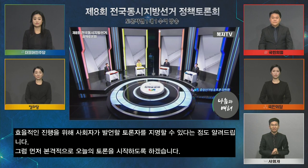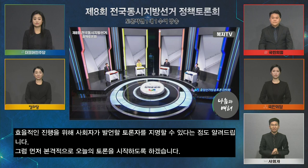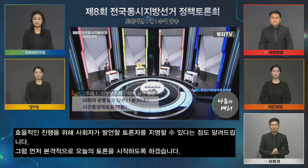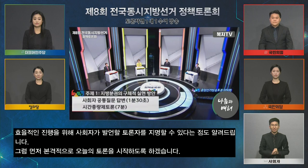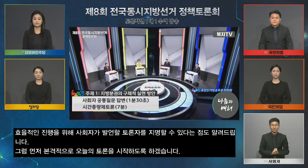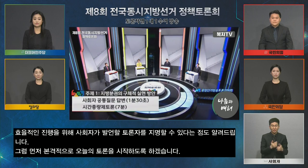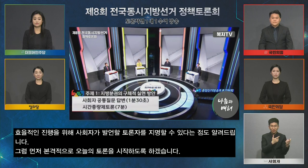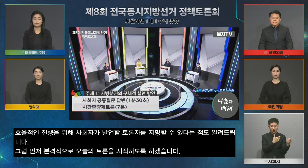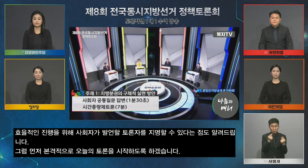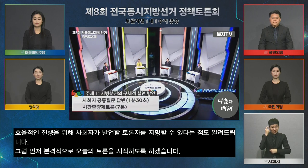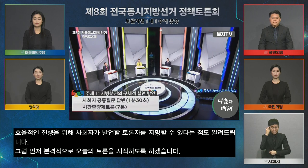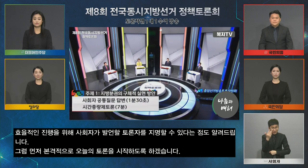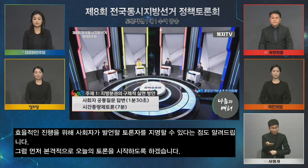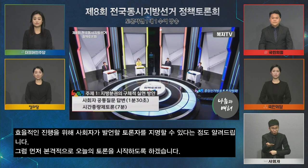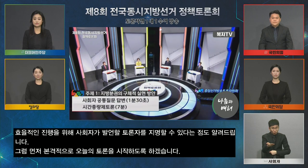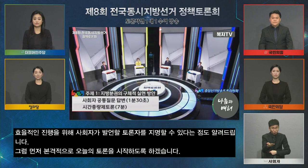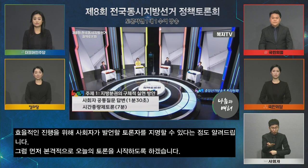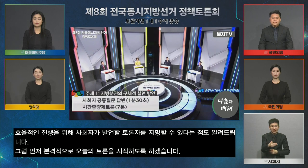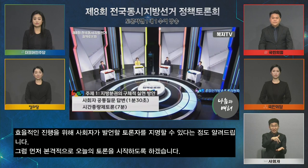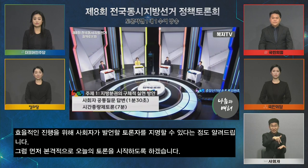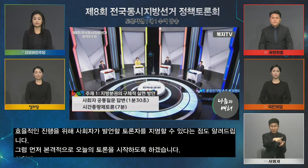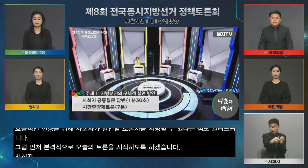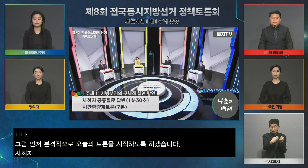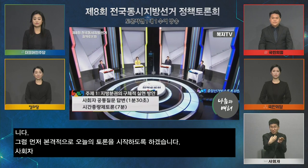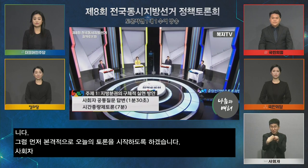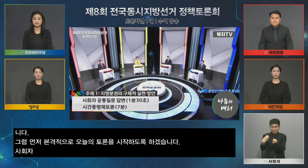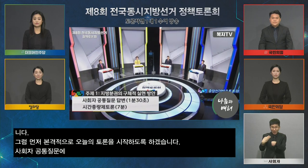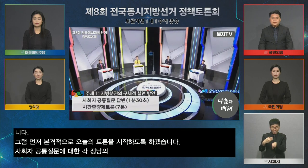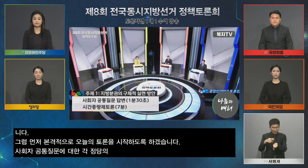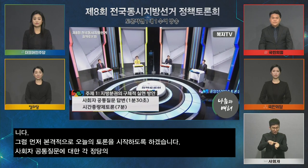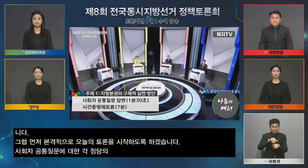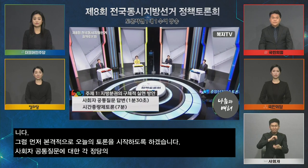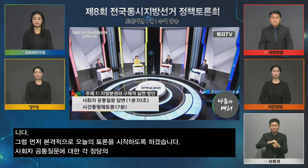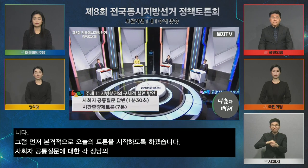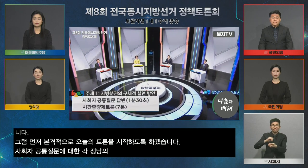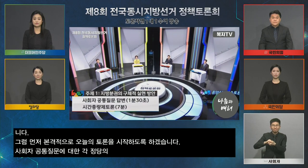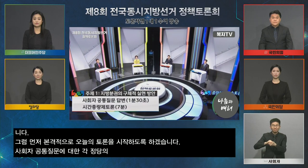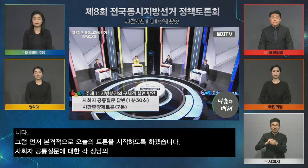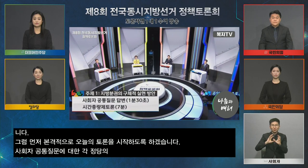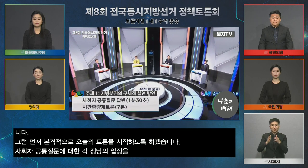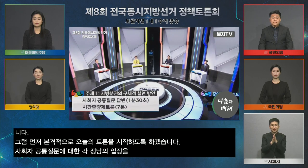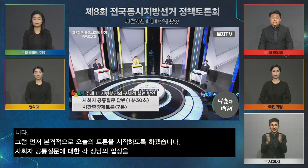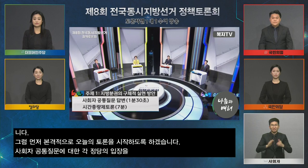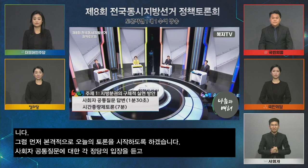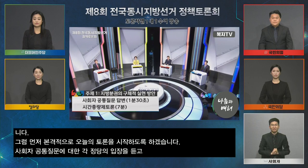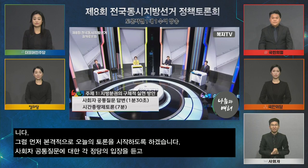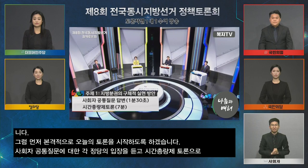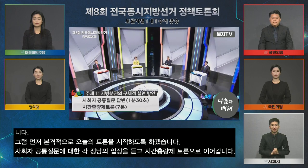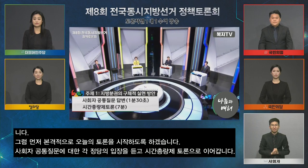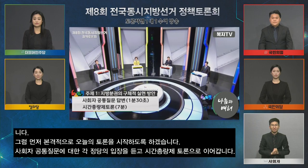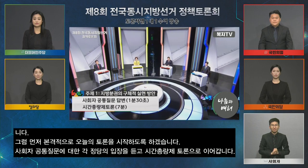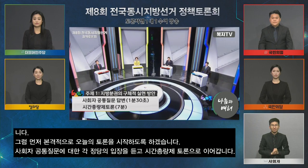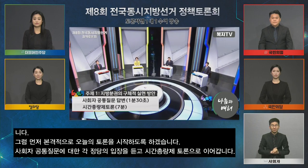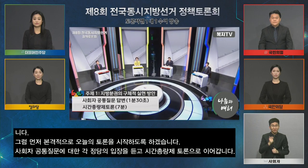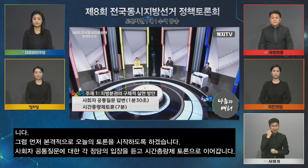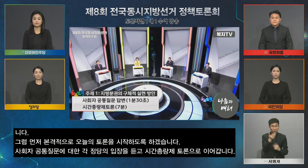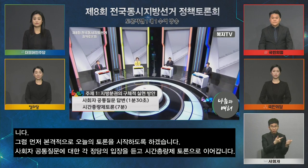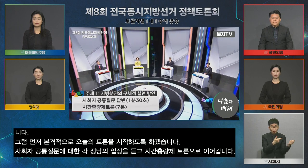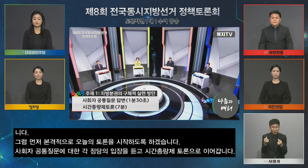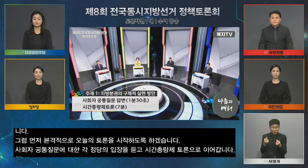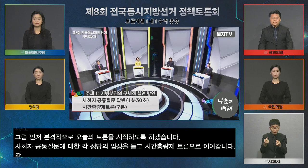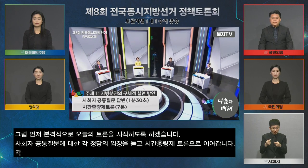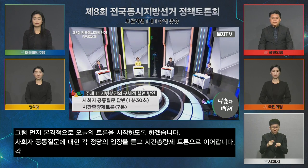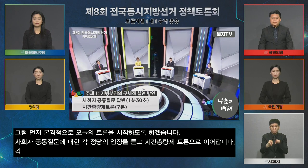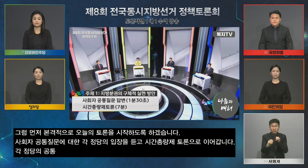공통질문에 대한 각 정당의 입장을 듣고 시간 총량제 토론으로 이어갑니다. 각 정당의 공통질문에 대한 답변 시간은